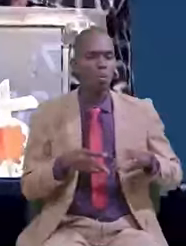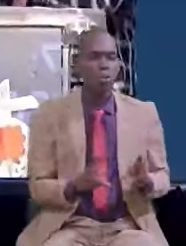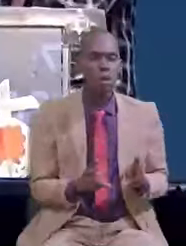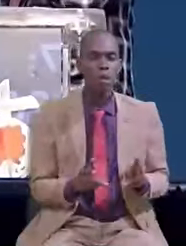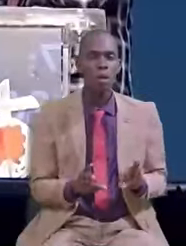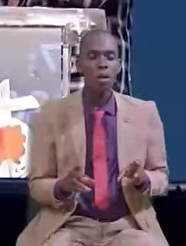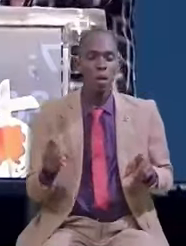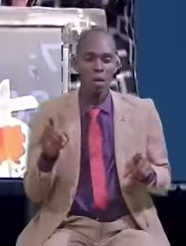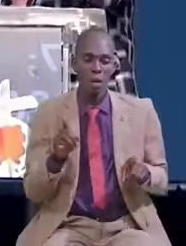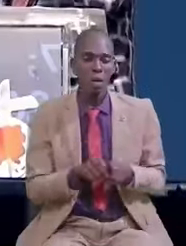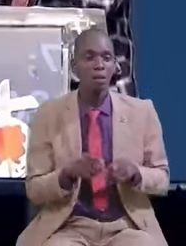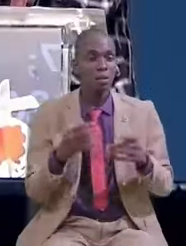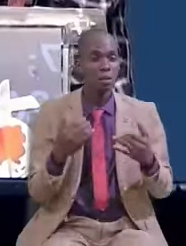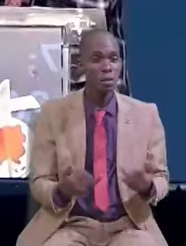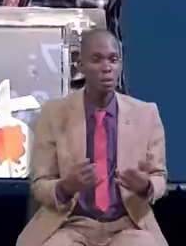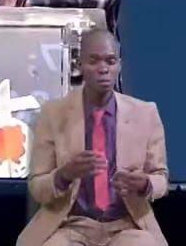Mais